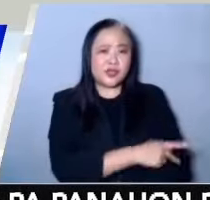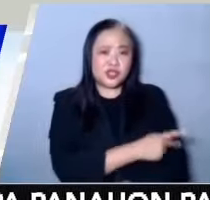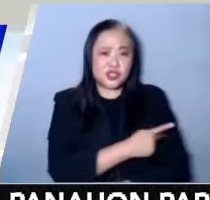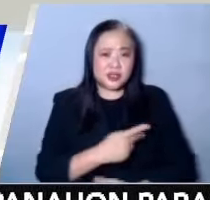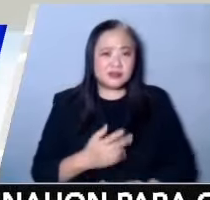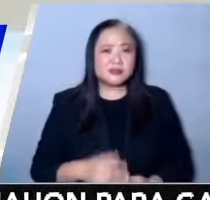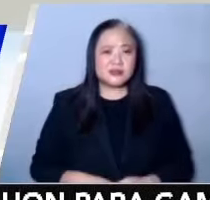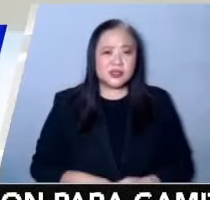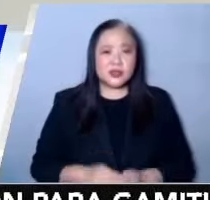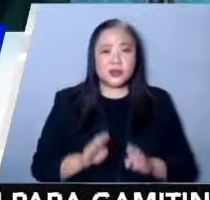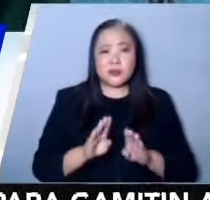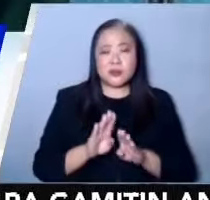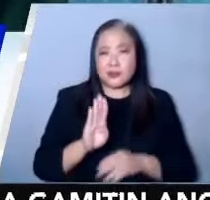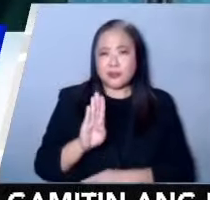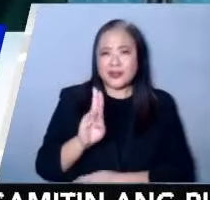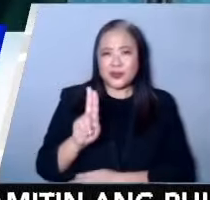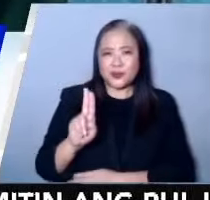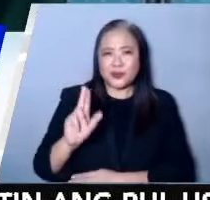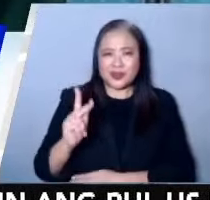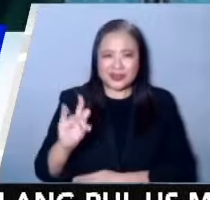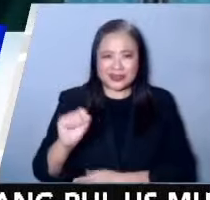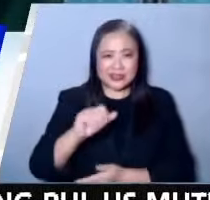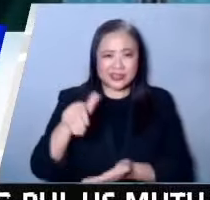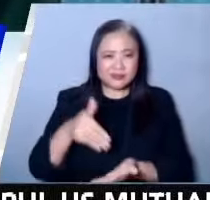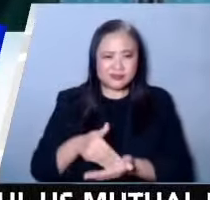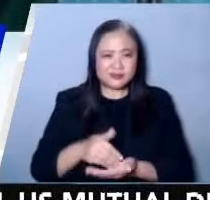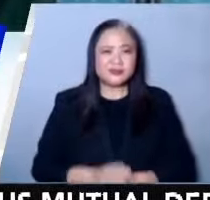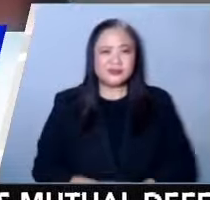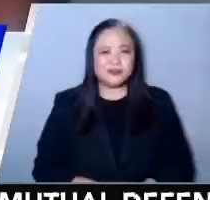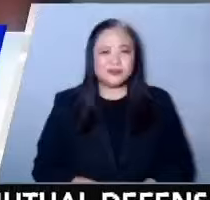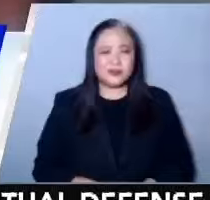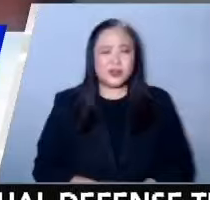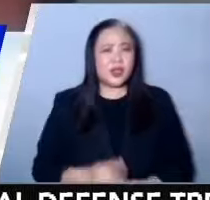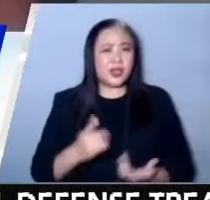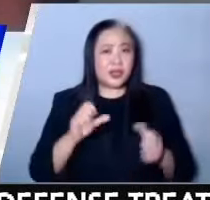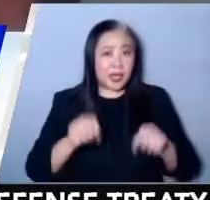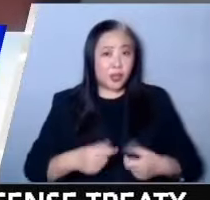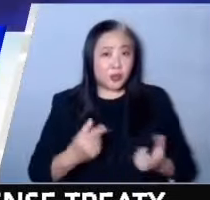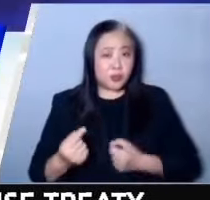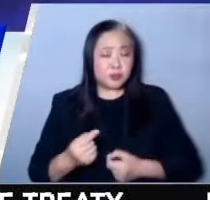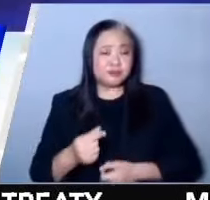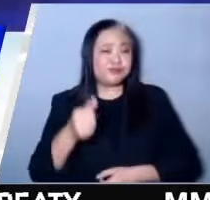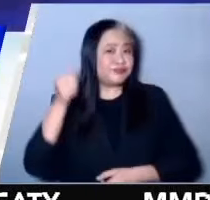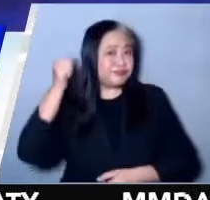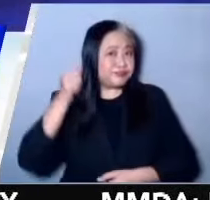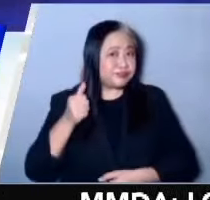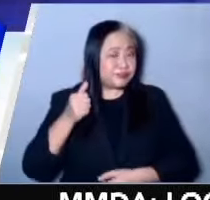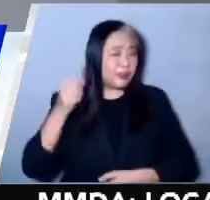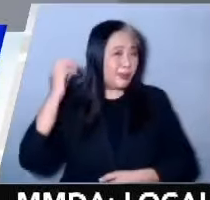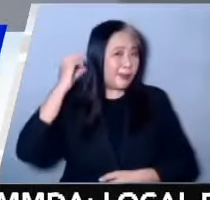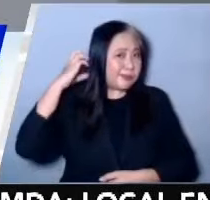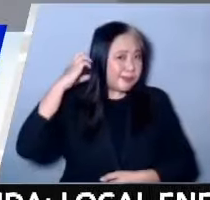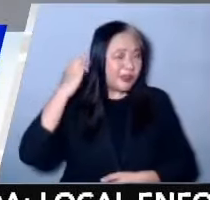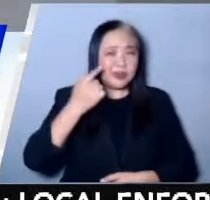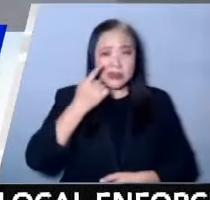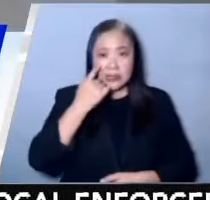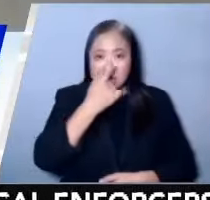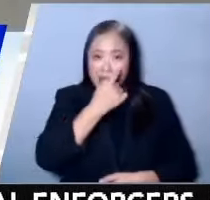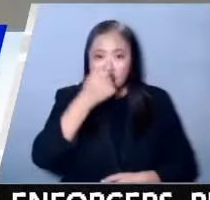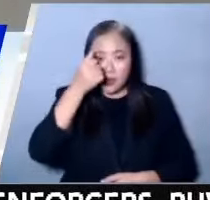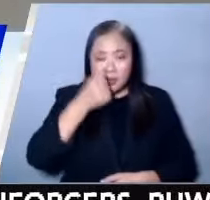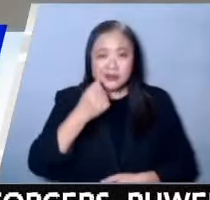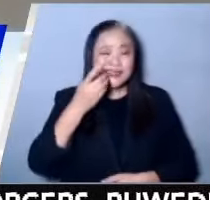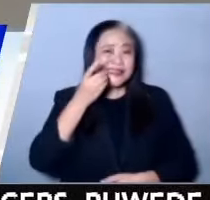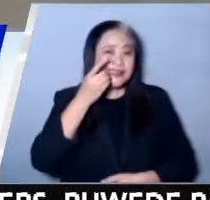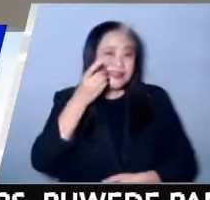center. Pwedeng magsagawa roon ng operasyon sa bukol, katarata, pagbubunot ng ngipin, pagpapatuli at iba